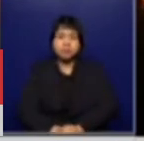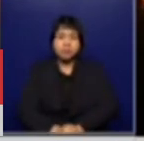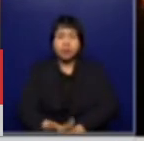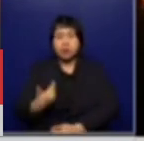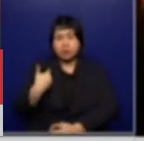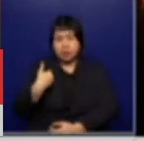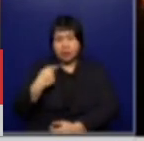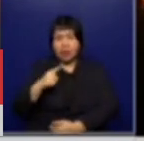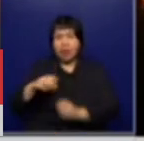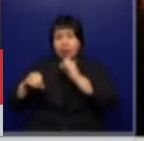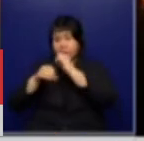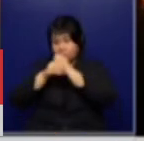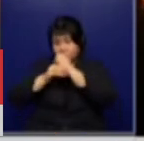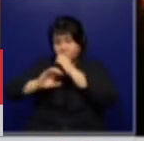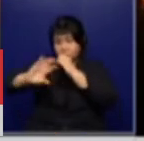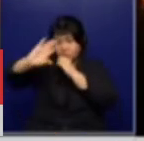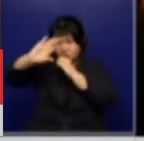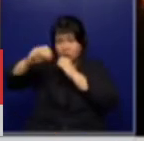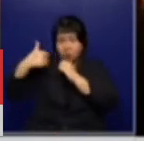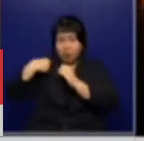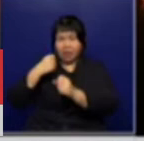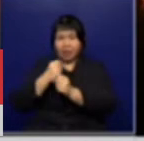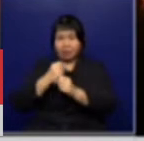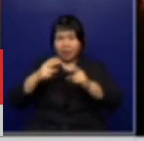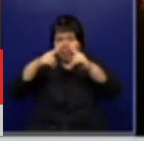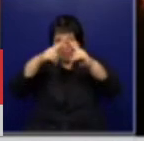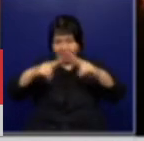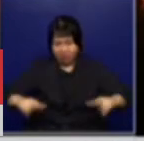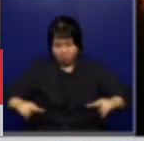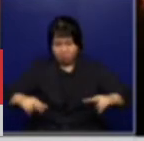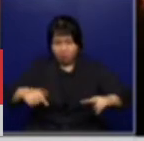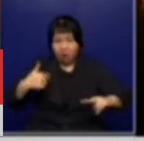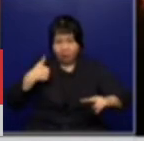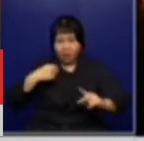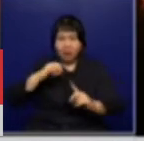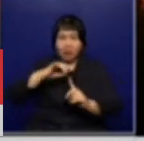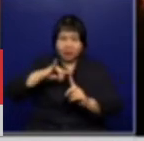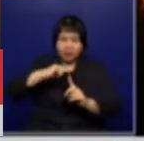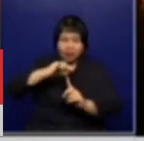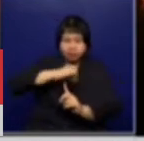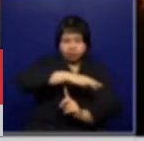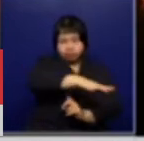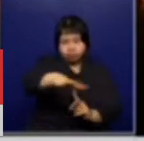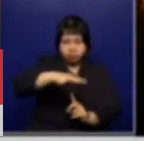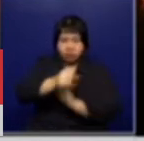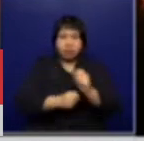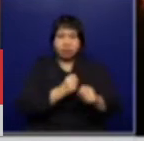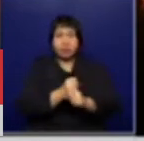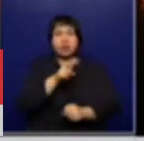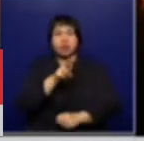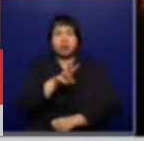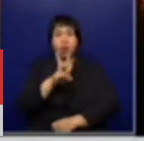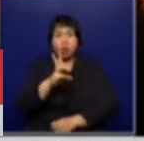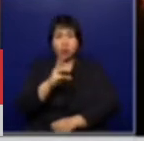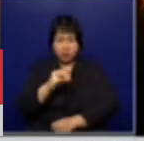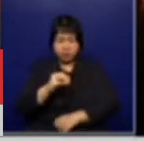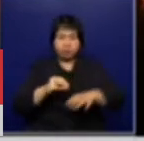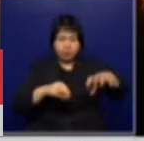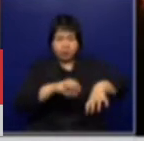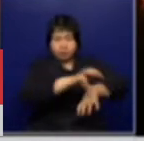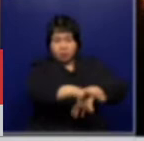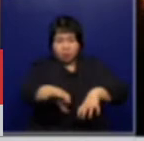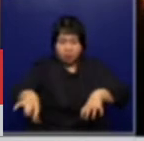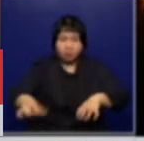ว่ากสทช.ได้เข้าไปตั้งเสาแล้วก็เครื่องส่งสัญญาณอินเทอร์เน็ตตั้งแต่ปี2560ในหลายพื้นที่ใช้งบประมาณไปกว่